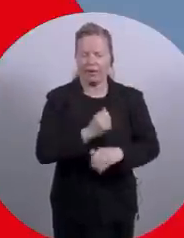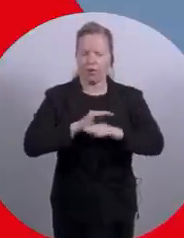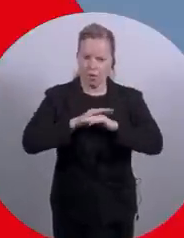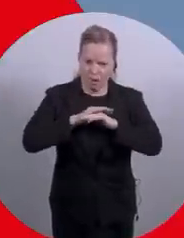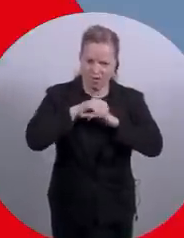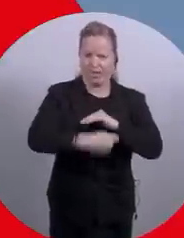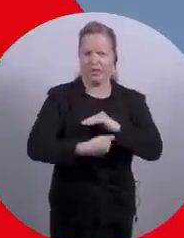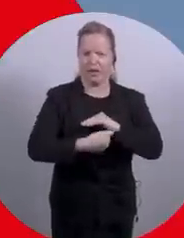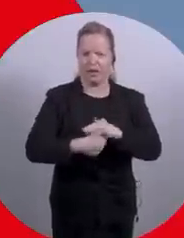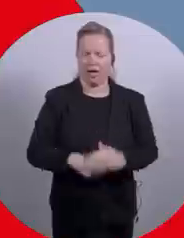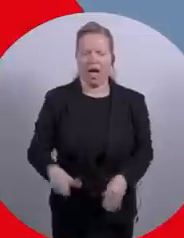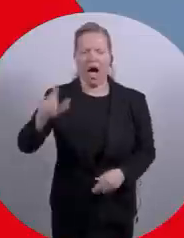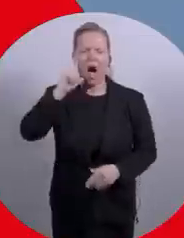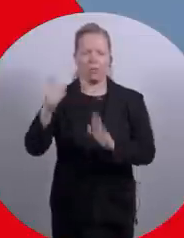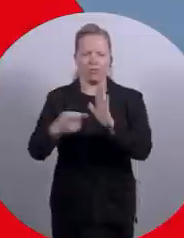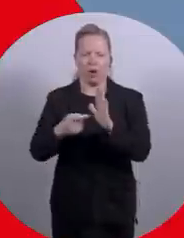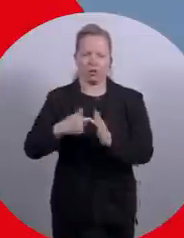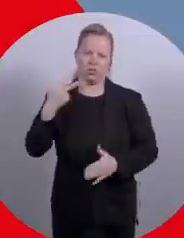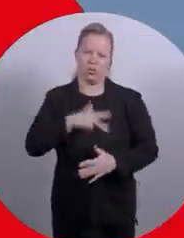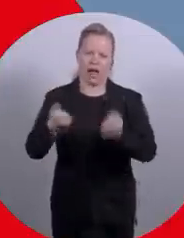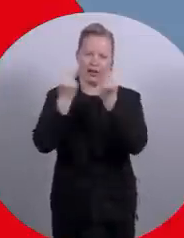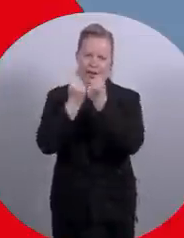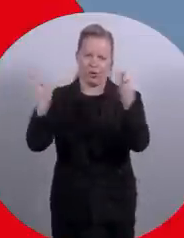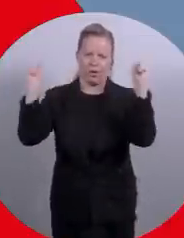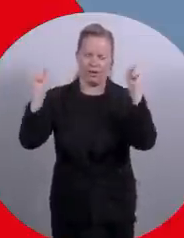Hauptforderung der Sozialdemokratie